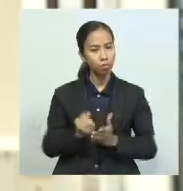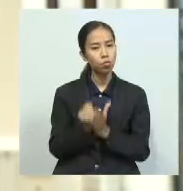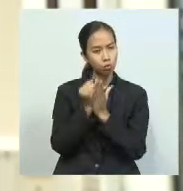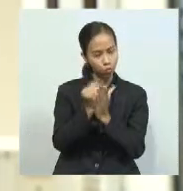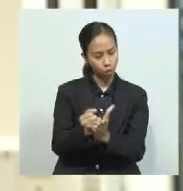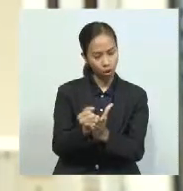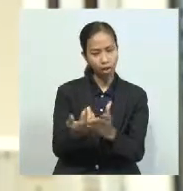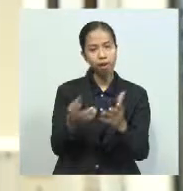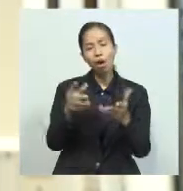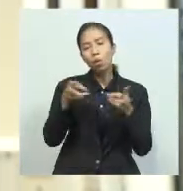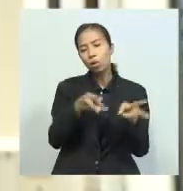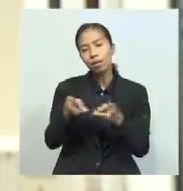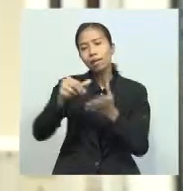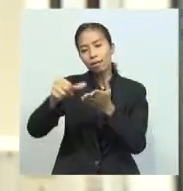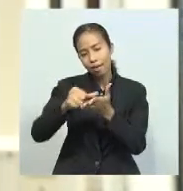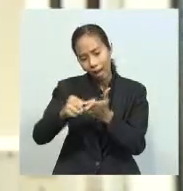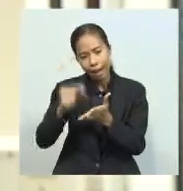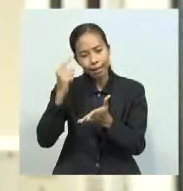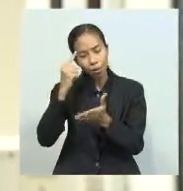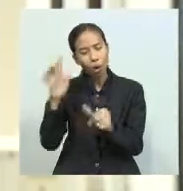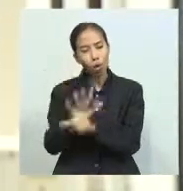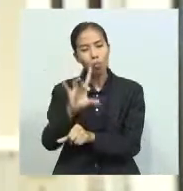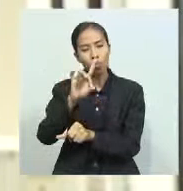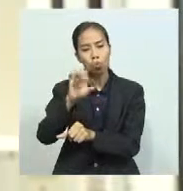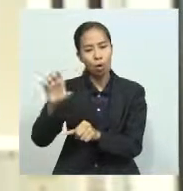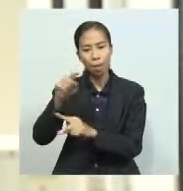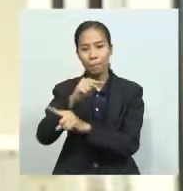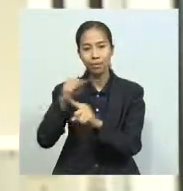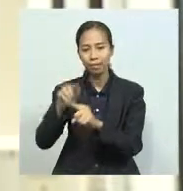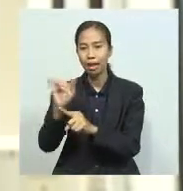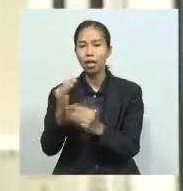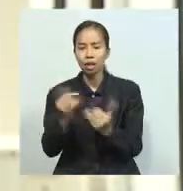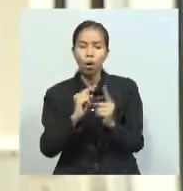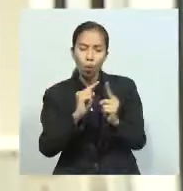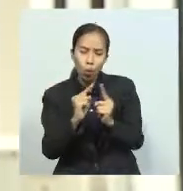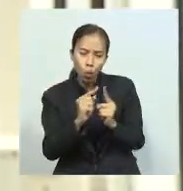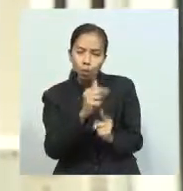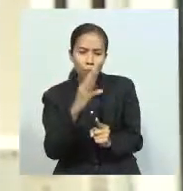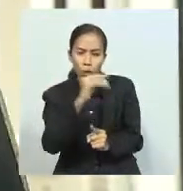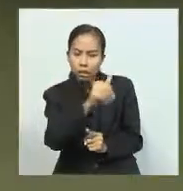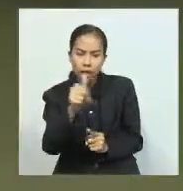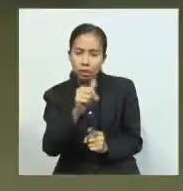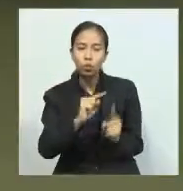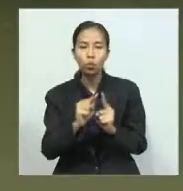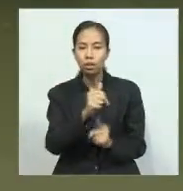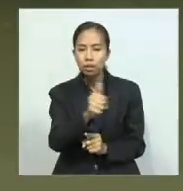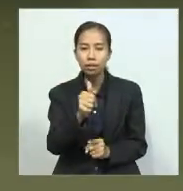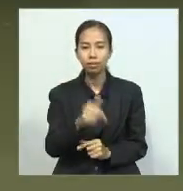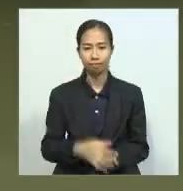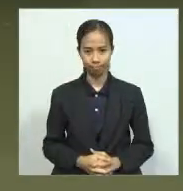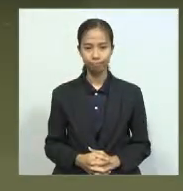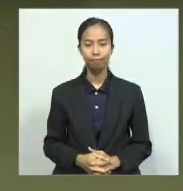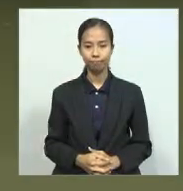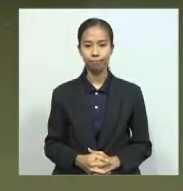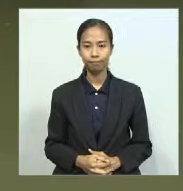แก้แต่อาจมันจะยังไม่ร้อยเปอร์เซ็นต์เอาเป็นว่าให้ผู้ใช้อาบาสายกันแล้วกันนะครับ คุณนิ